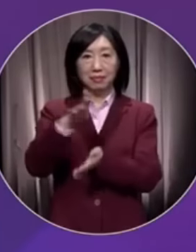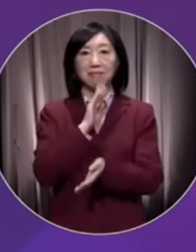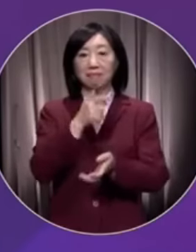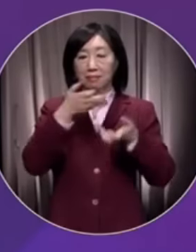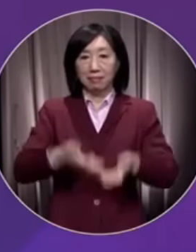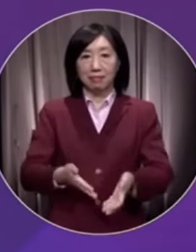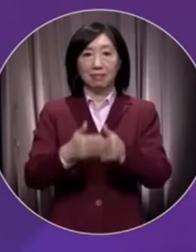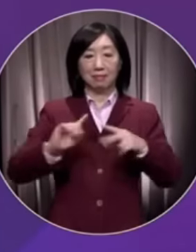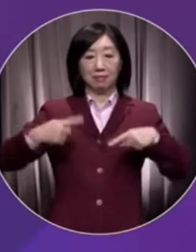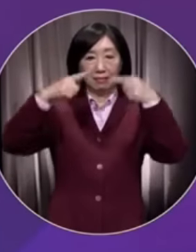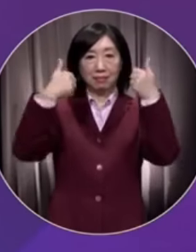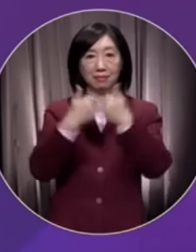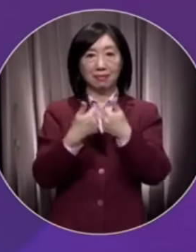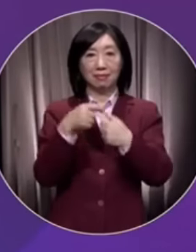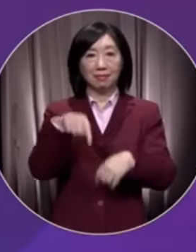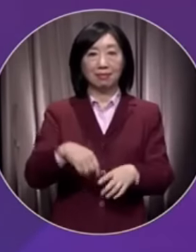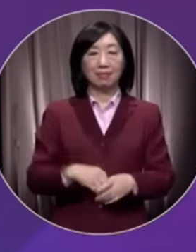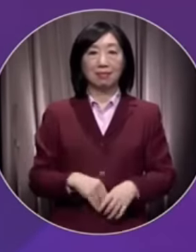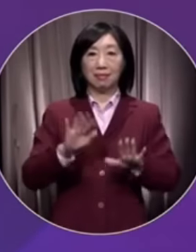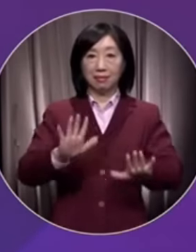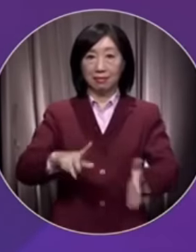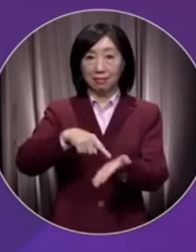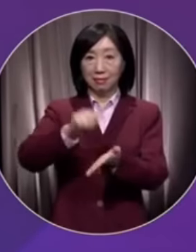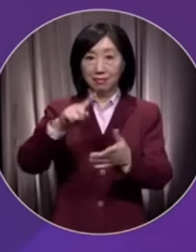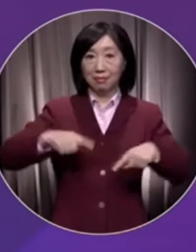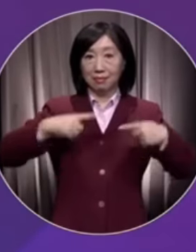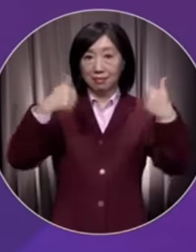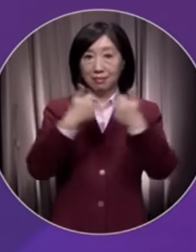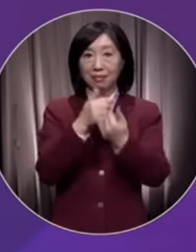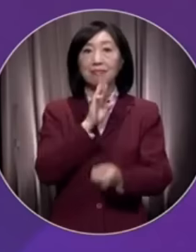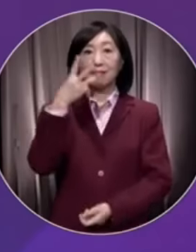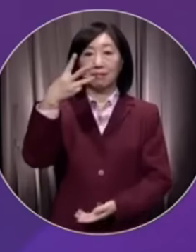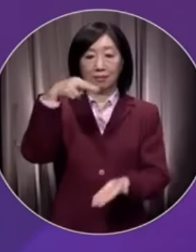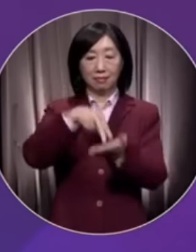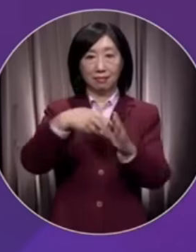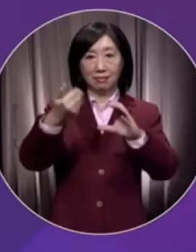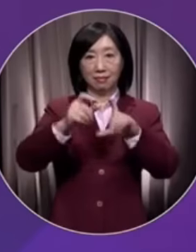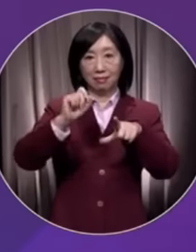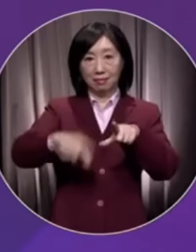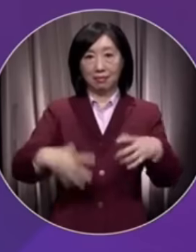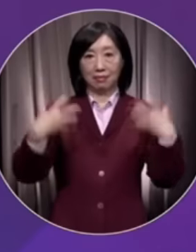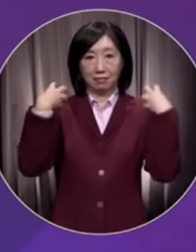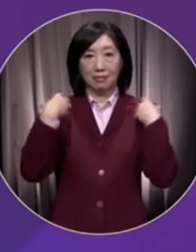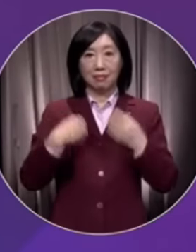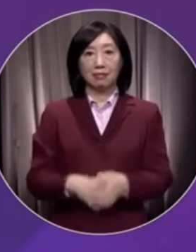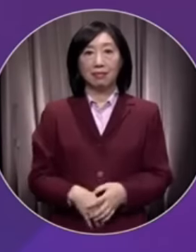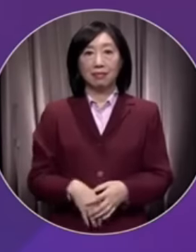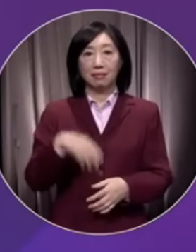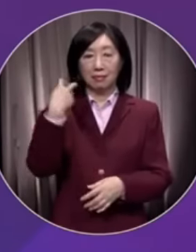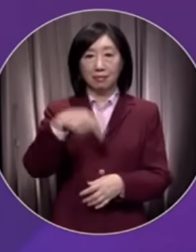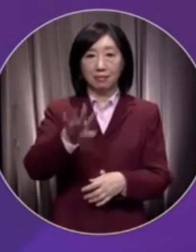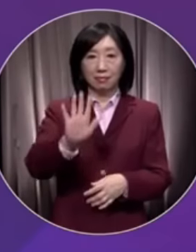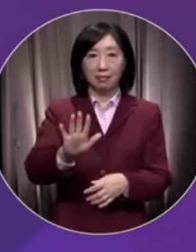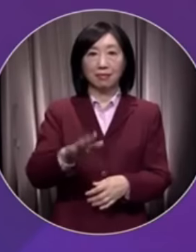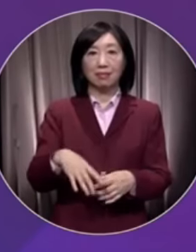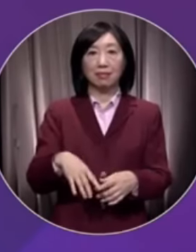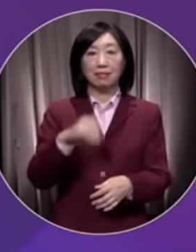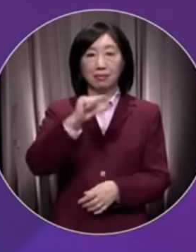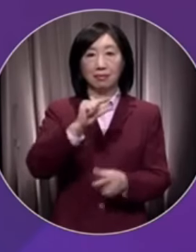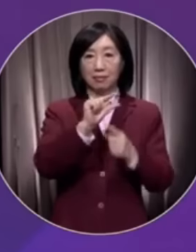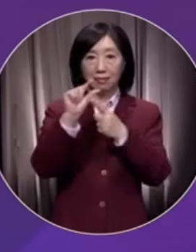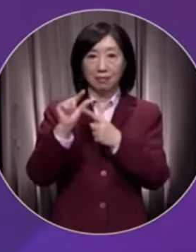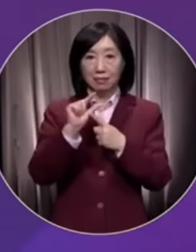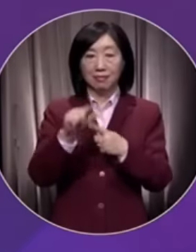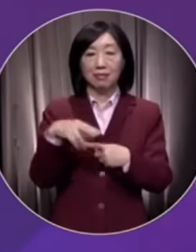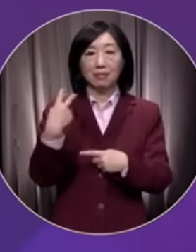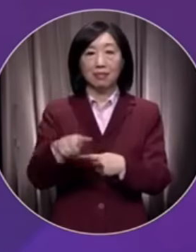总统电视辩论会。这场辩论会是由三立电视主办，共同的主办单位还包括了 Google、卧槽以